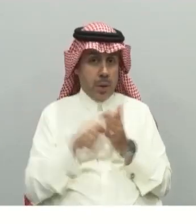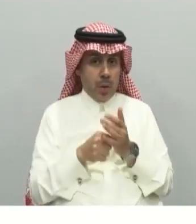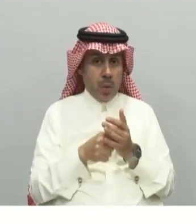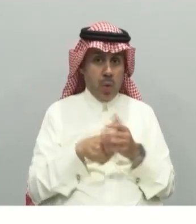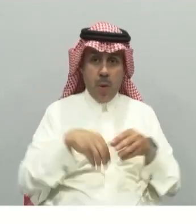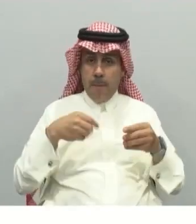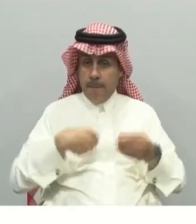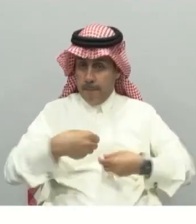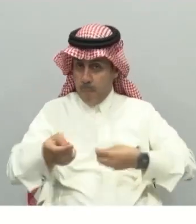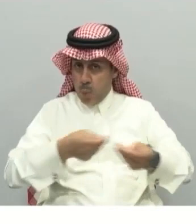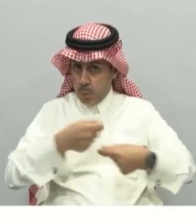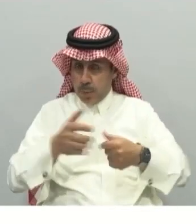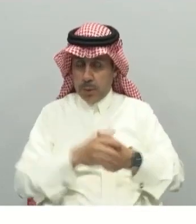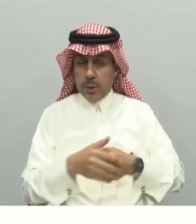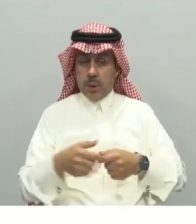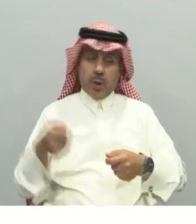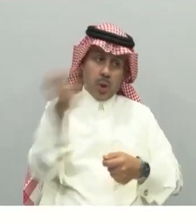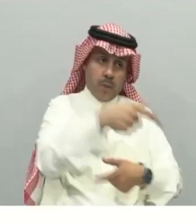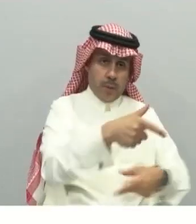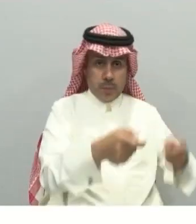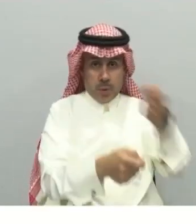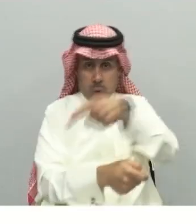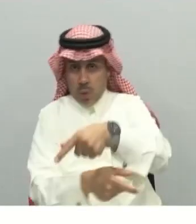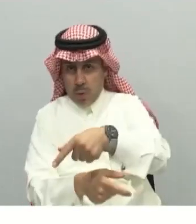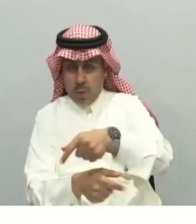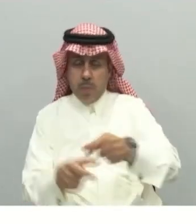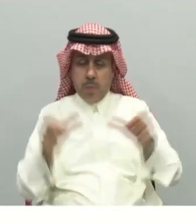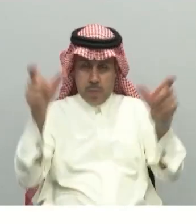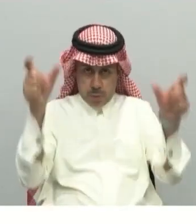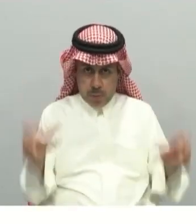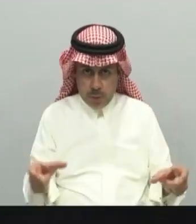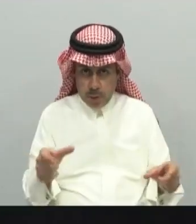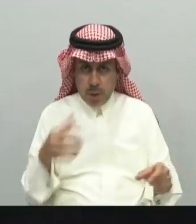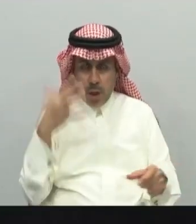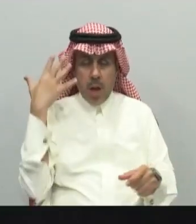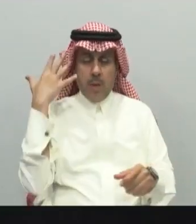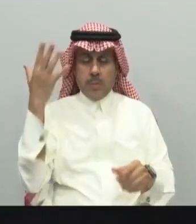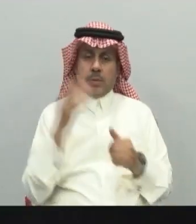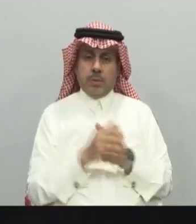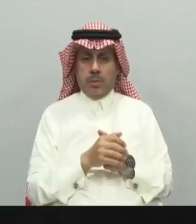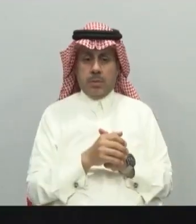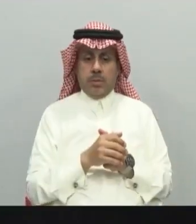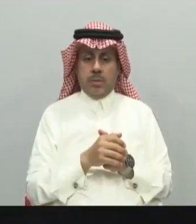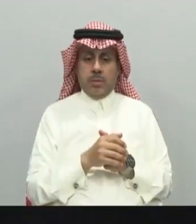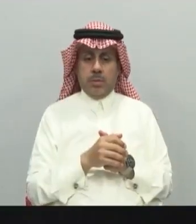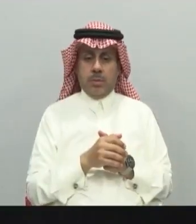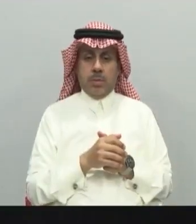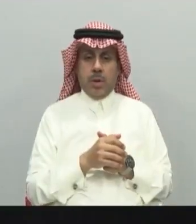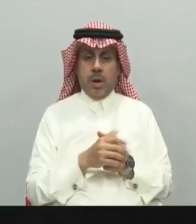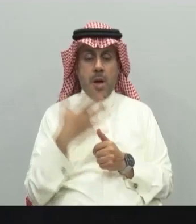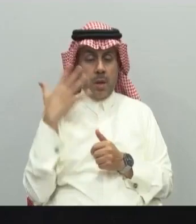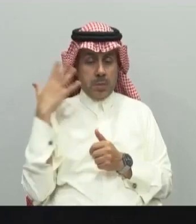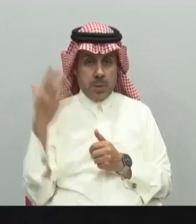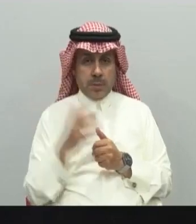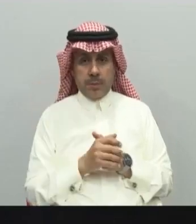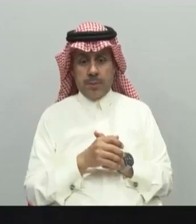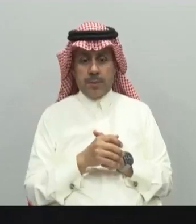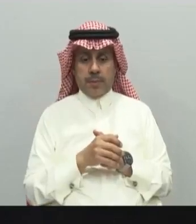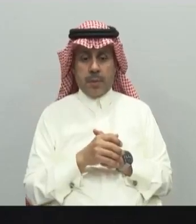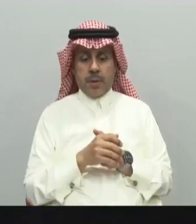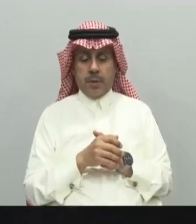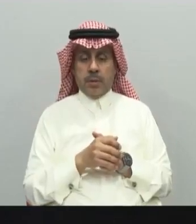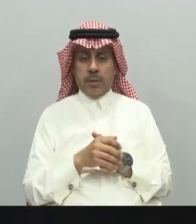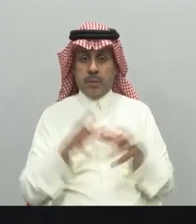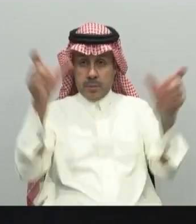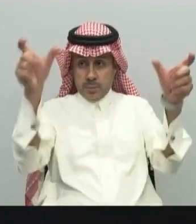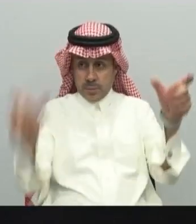مبادله بين عوضين من احدى حالات خمس ركزوا معي في كل حاله من هذه الحالات اول